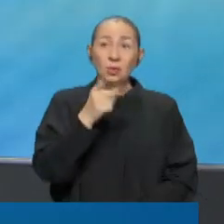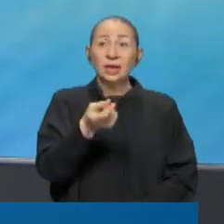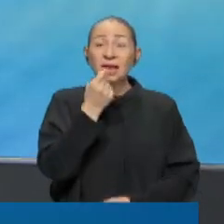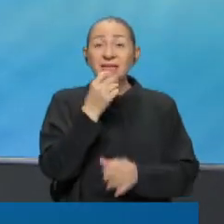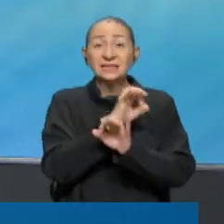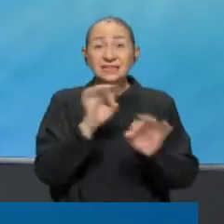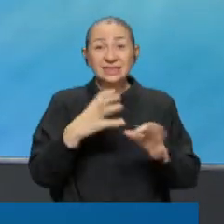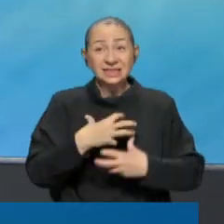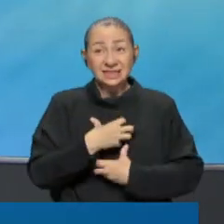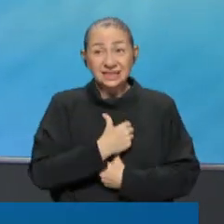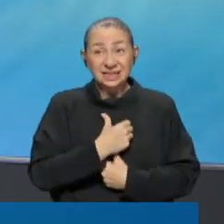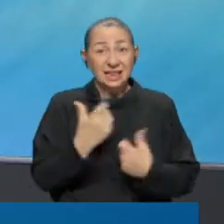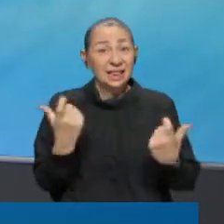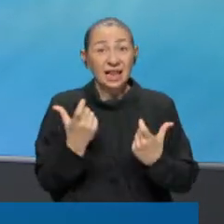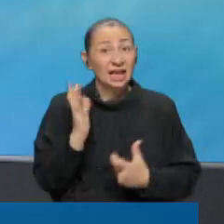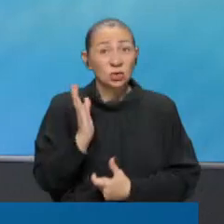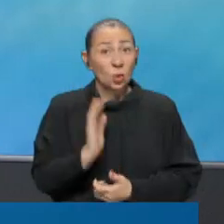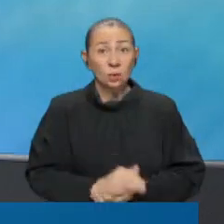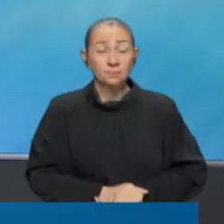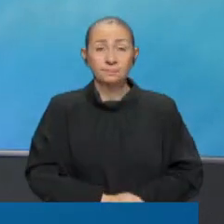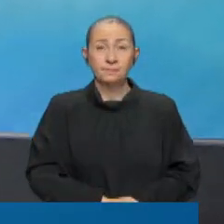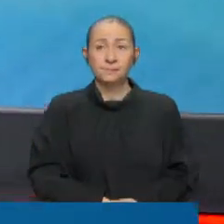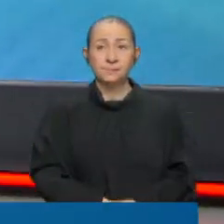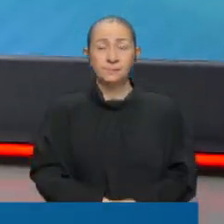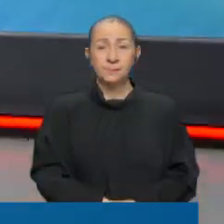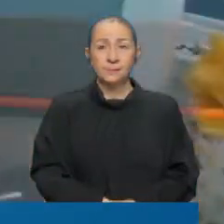bu ilaçsızlık sıkıntısı nereye varacak